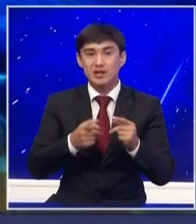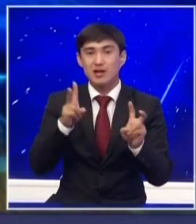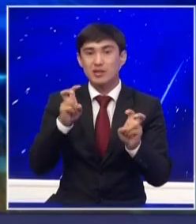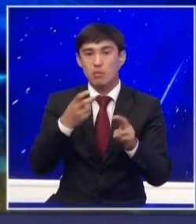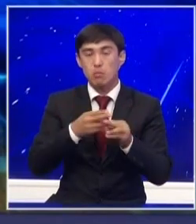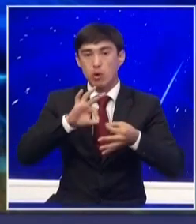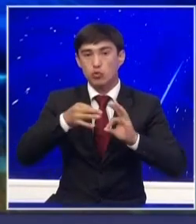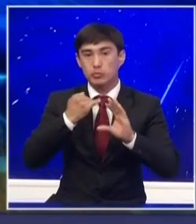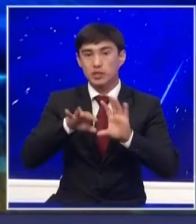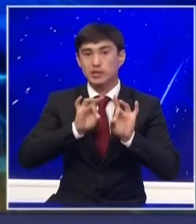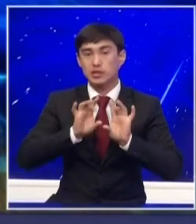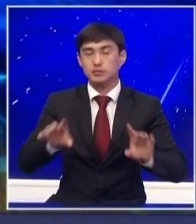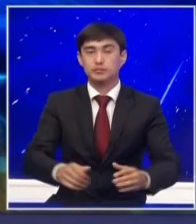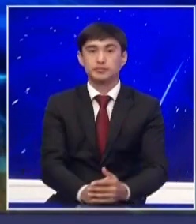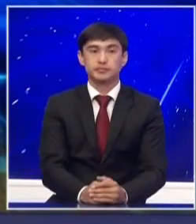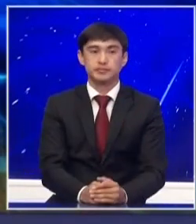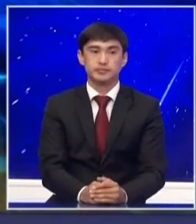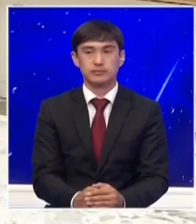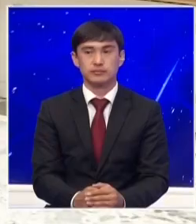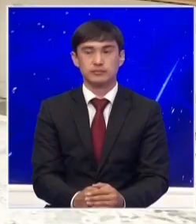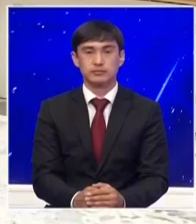тем. Подробности далее в сюжете.